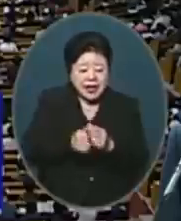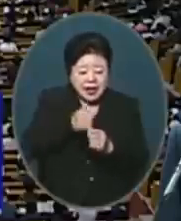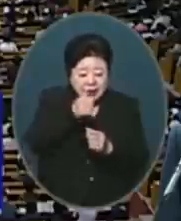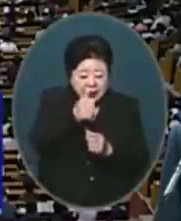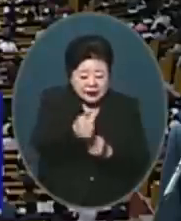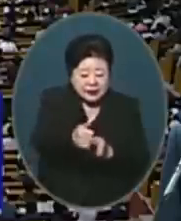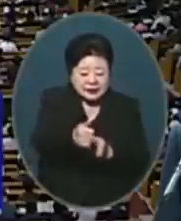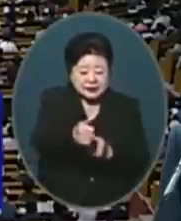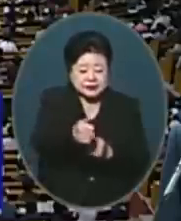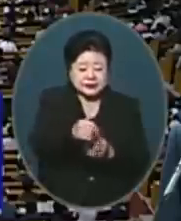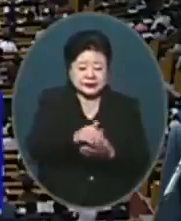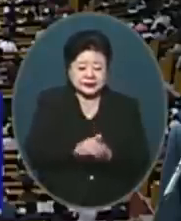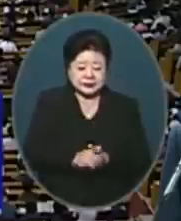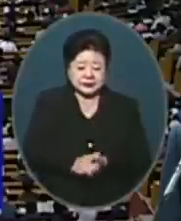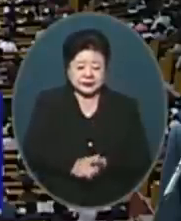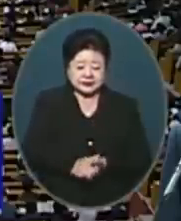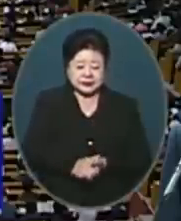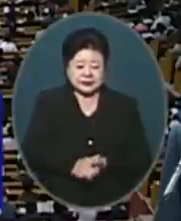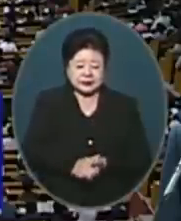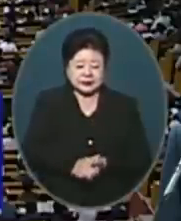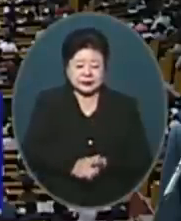너희에게